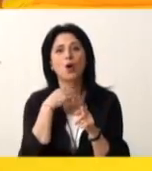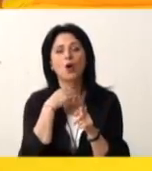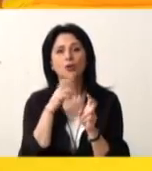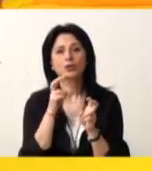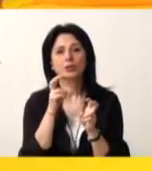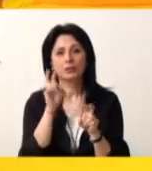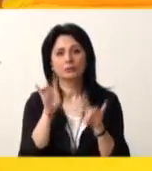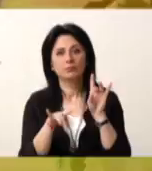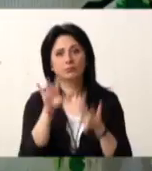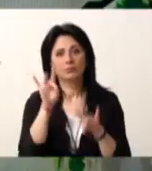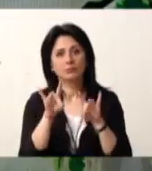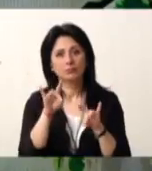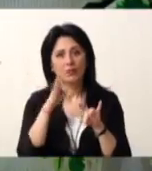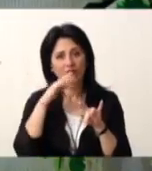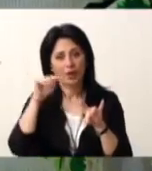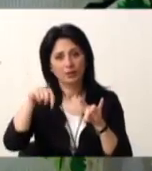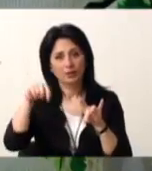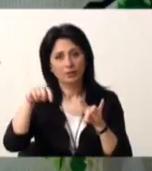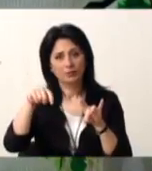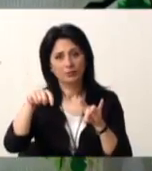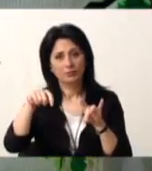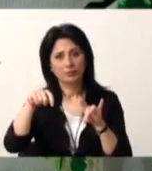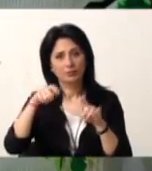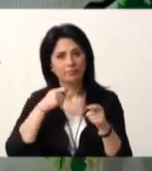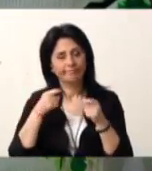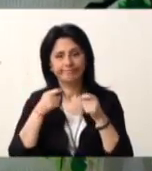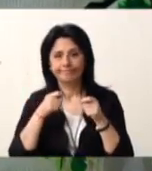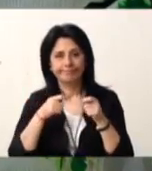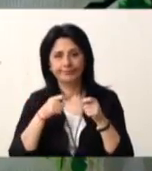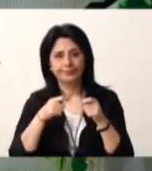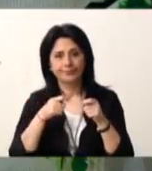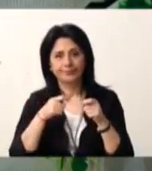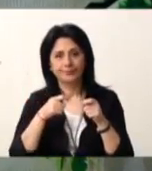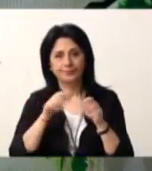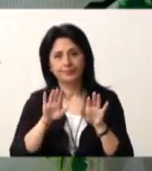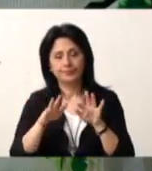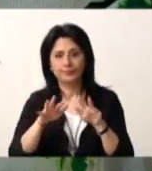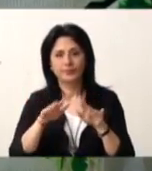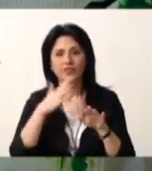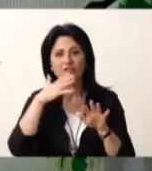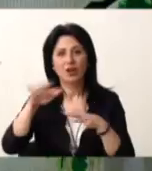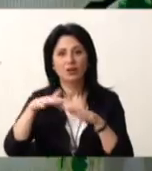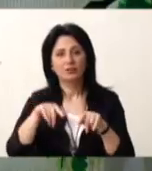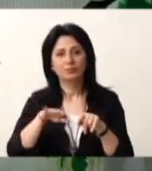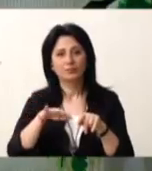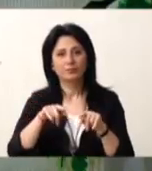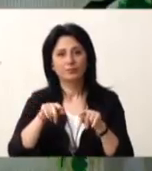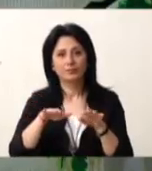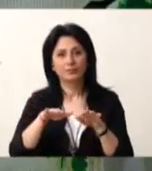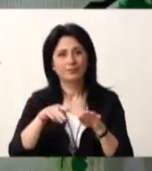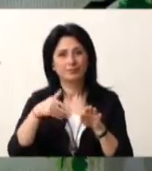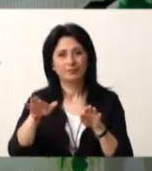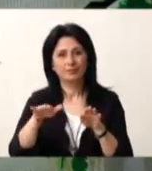ანუ ნახარშებს ცალსახად ჩვენ ძალიან ფრთხილად ვიყენებთ ამ თემას და პრაქტიკულად უარს ამბობთ